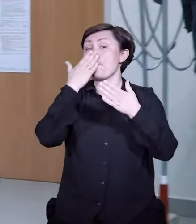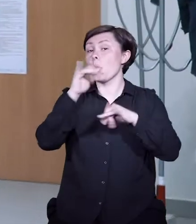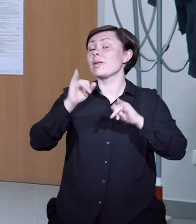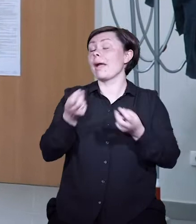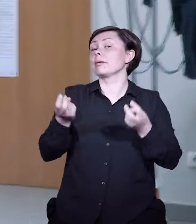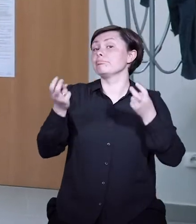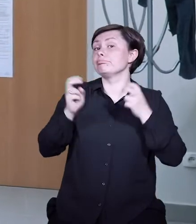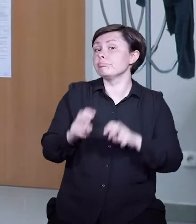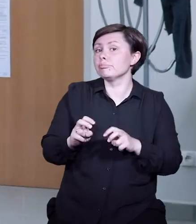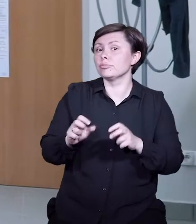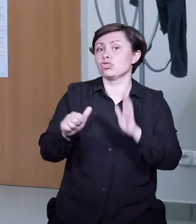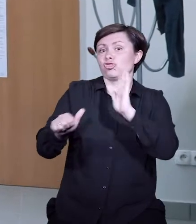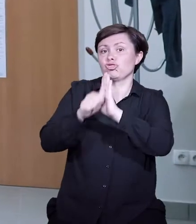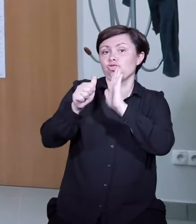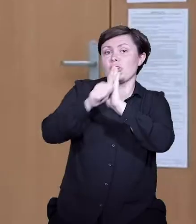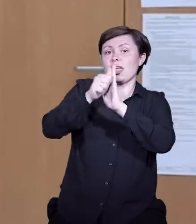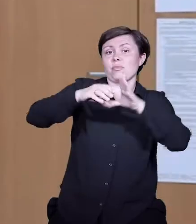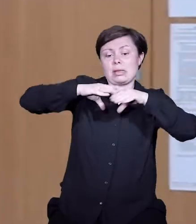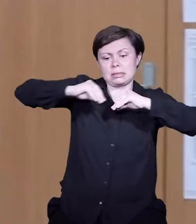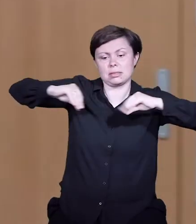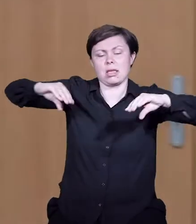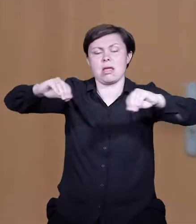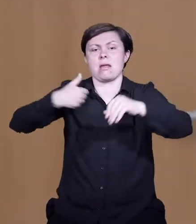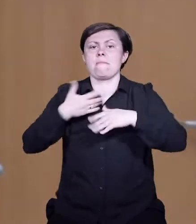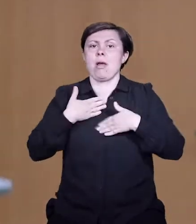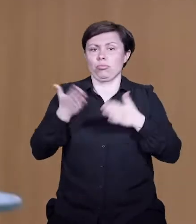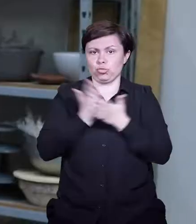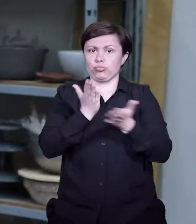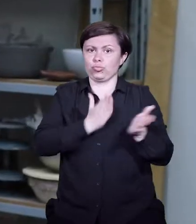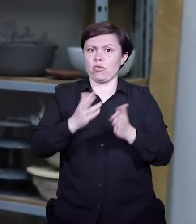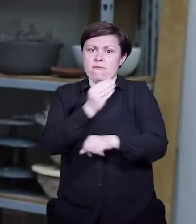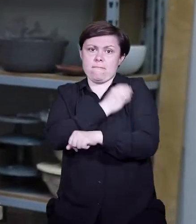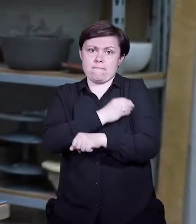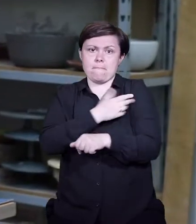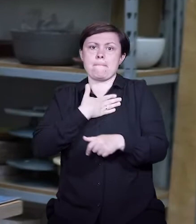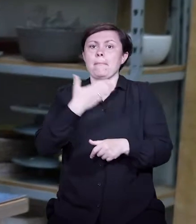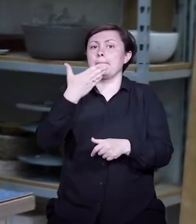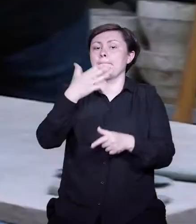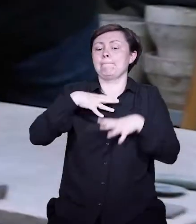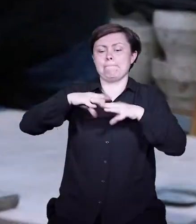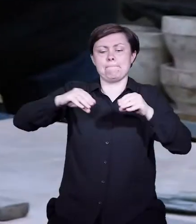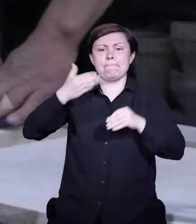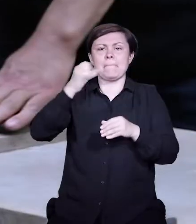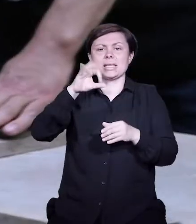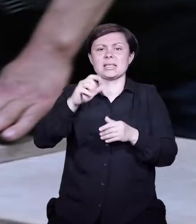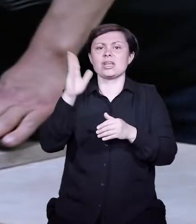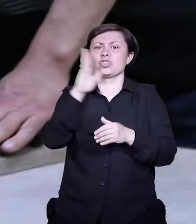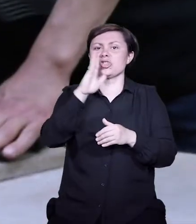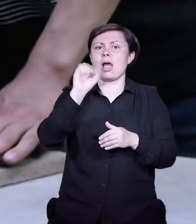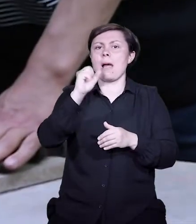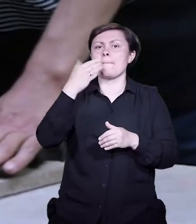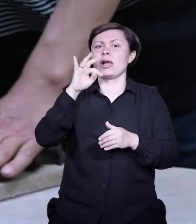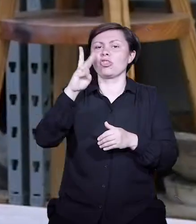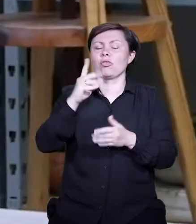pokażę, jak powstaje rzeźba ceramiczna. Mamy tutaj przygotowane materiały. Korzystam z masy szamotowej, którą już delikatnie